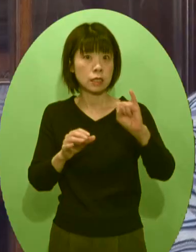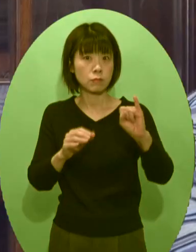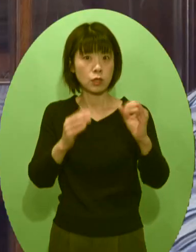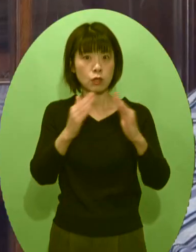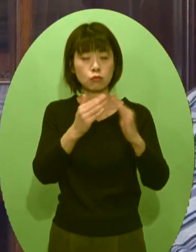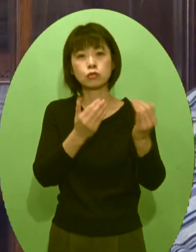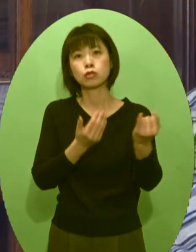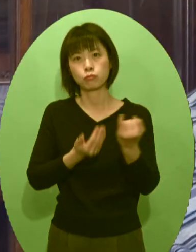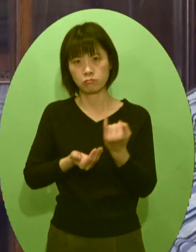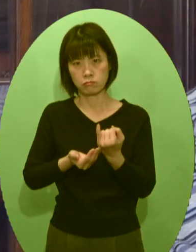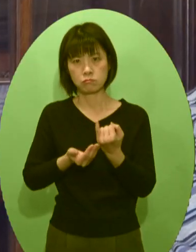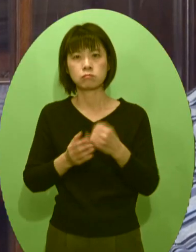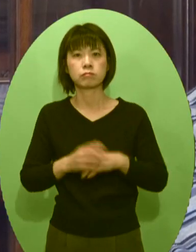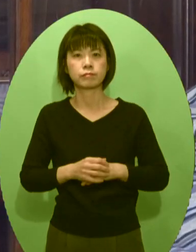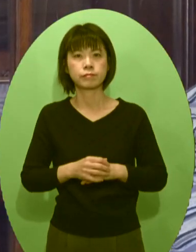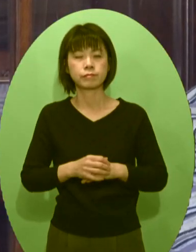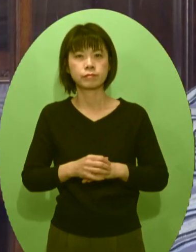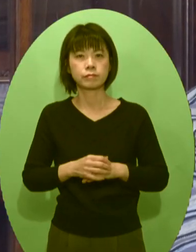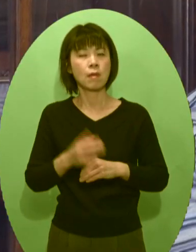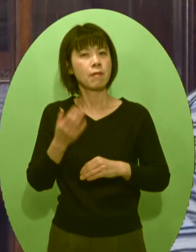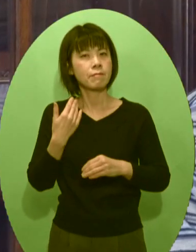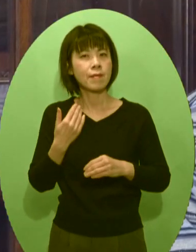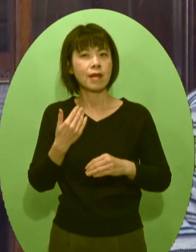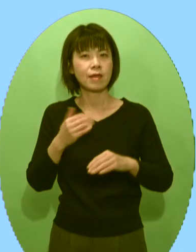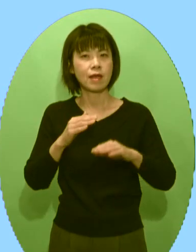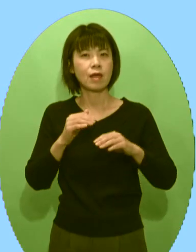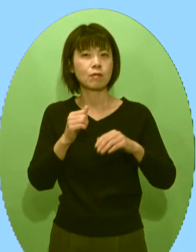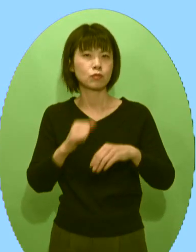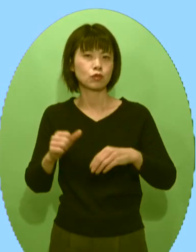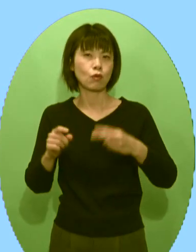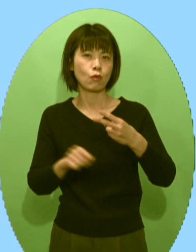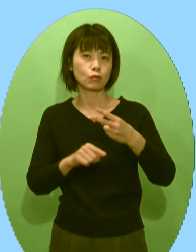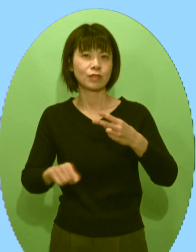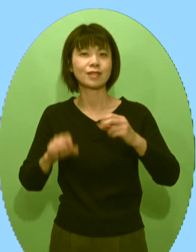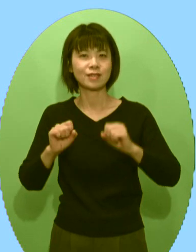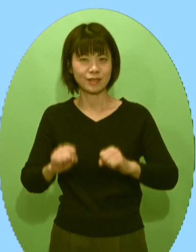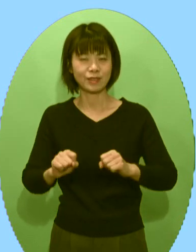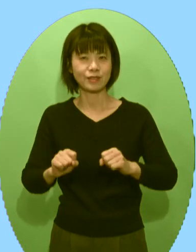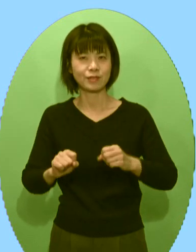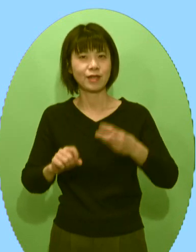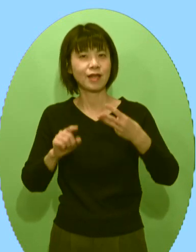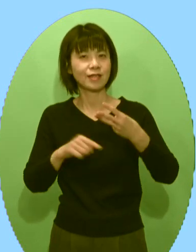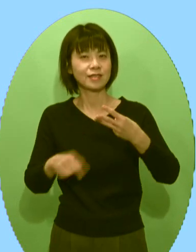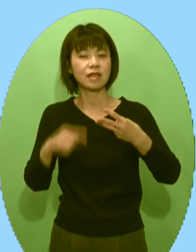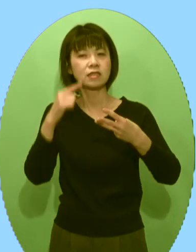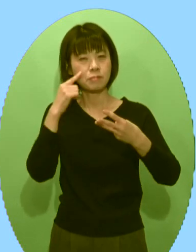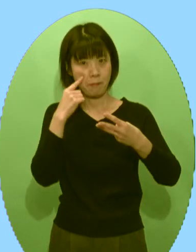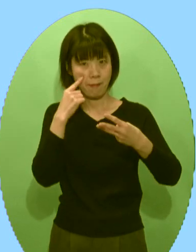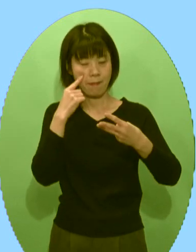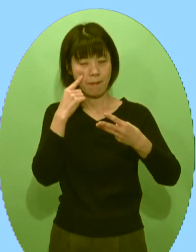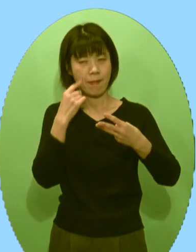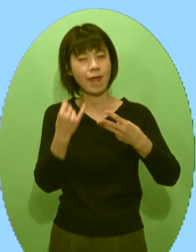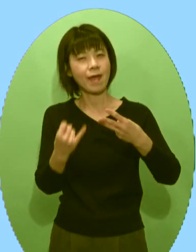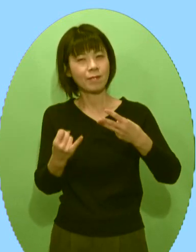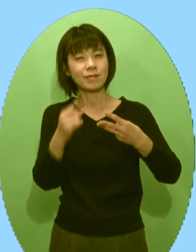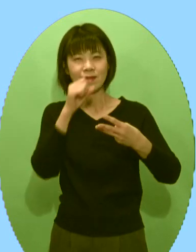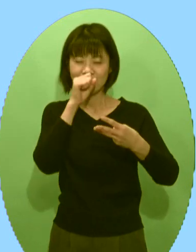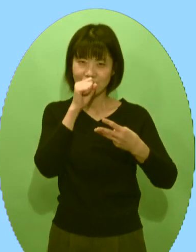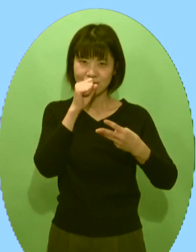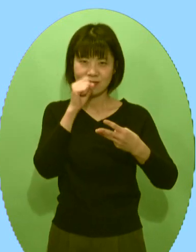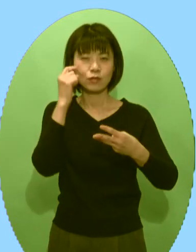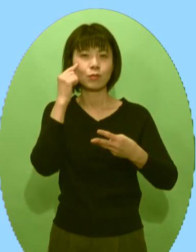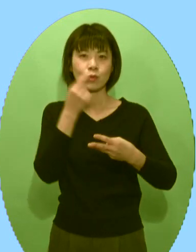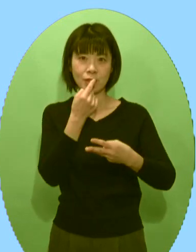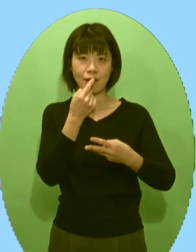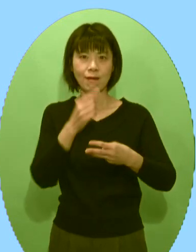。 彼が長男ですけど、次男がおりまして、2人でですね、女の子がね、欲しいなということは